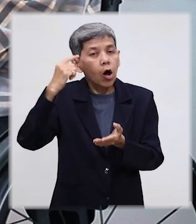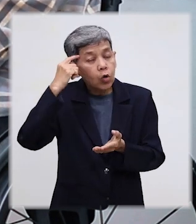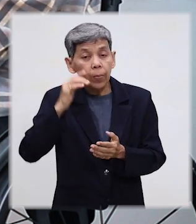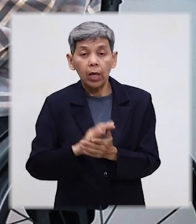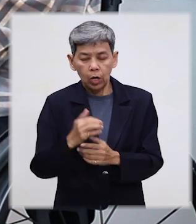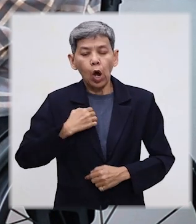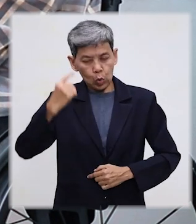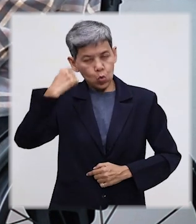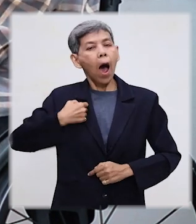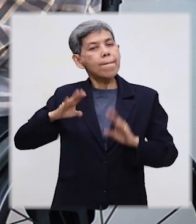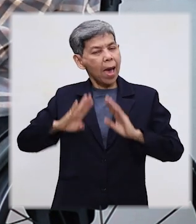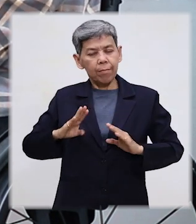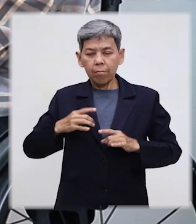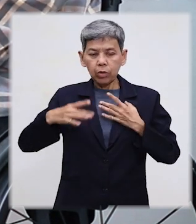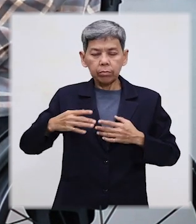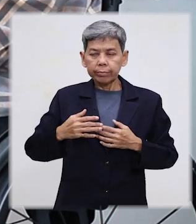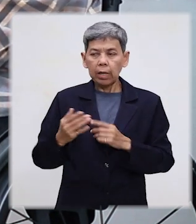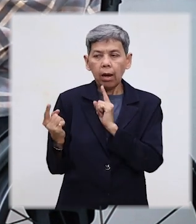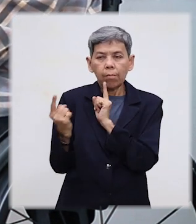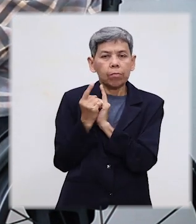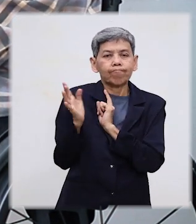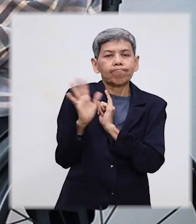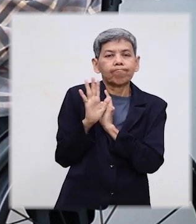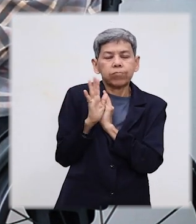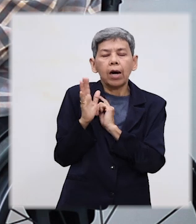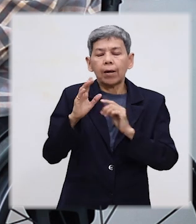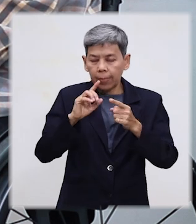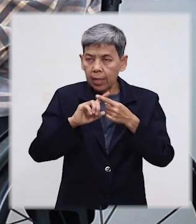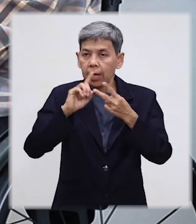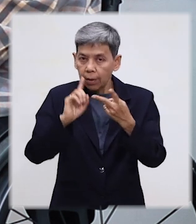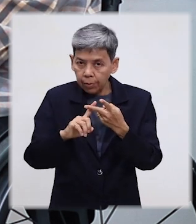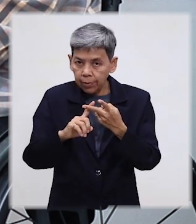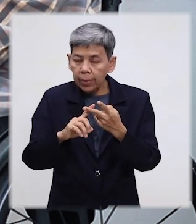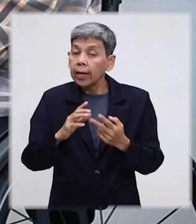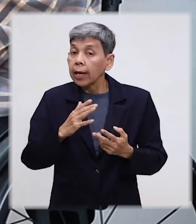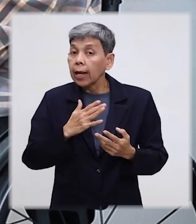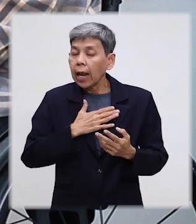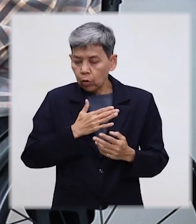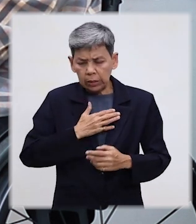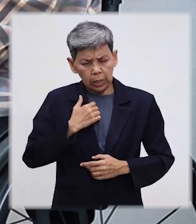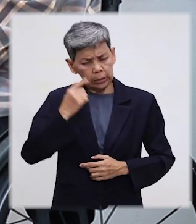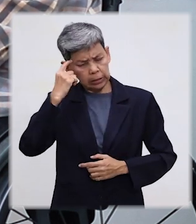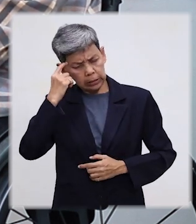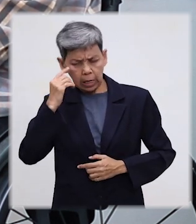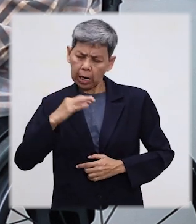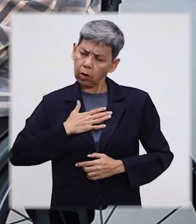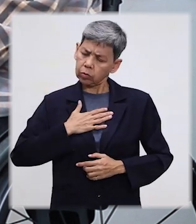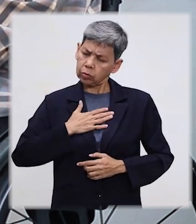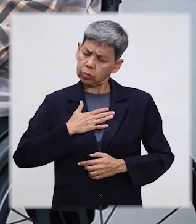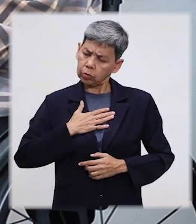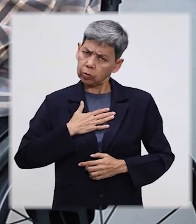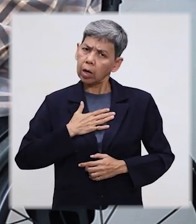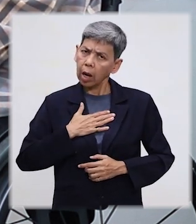องเขารู้อยู่แล้วว่าไม่เหมาะเขาก็จะไม่มาตั้งแต่แรกกลับมาแล้วก็ผมเองก็ต้องประเมินว่าเราจ